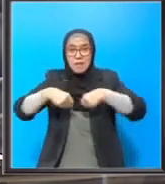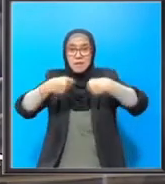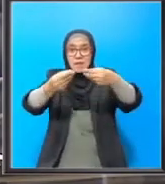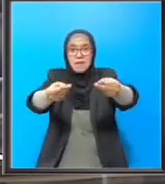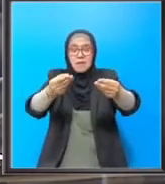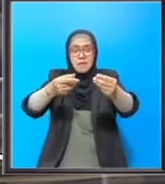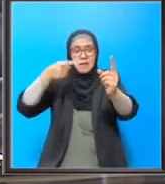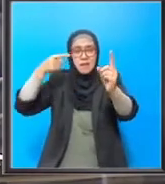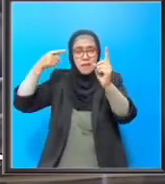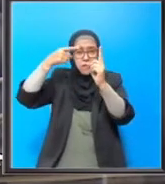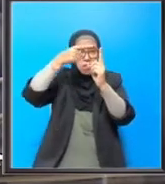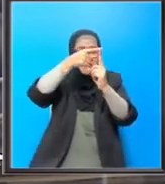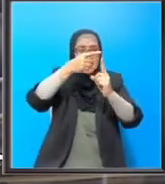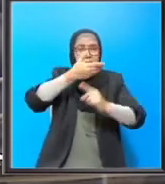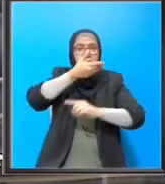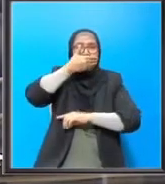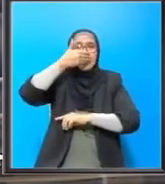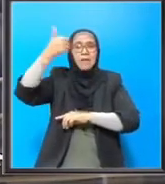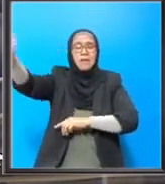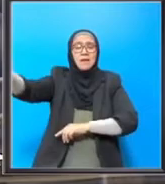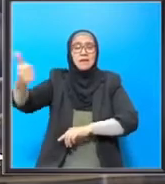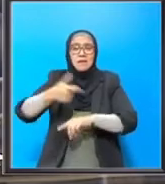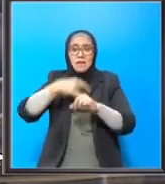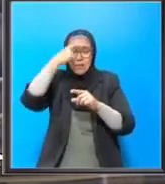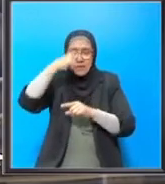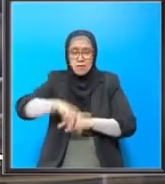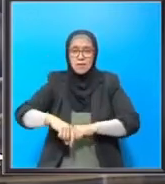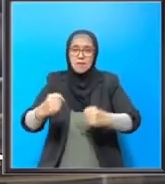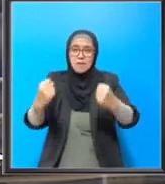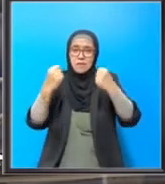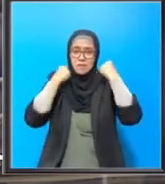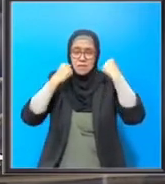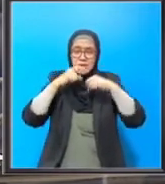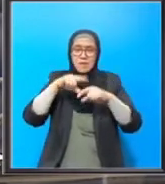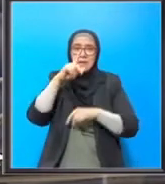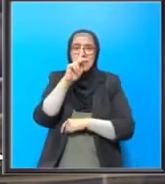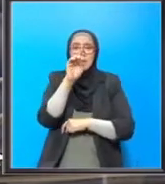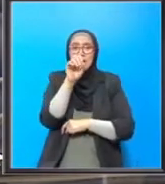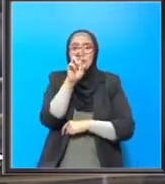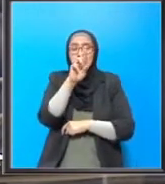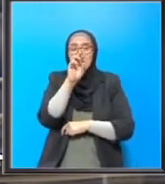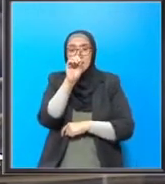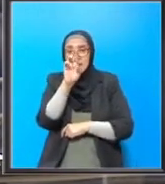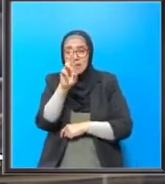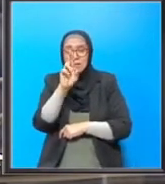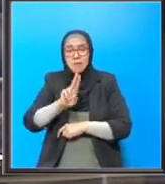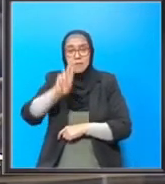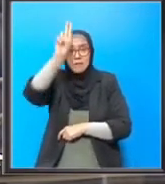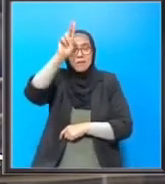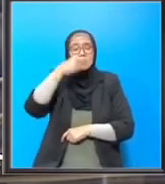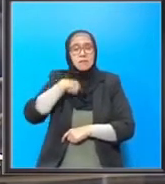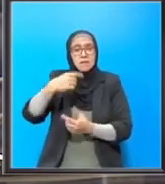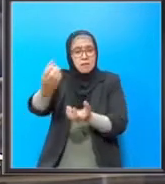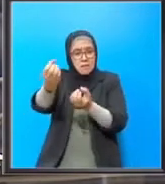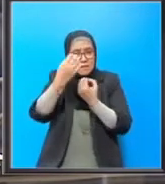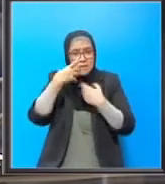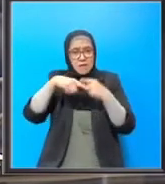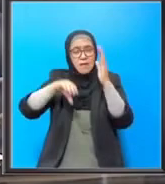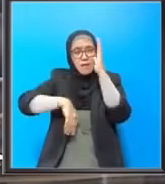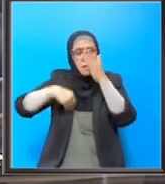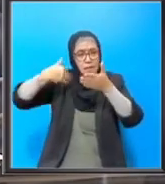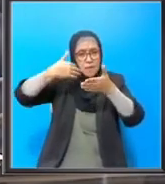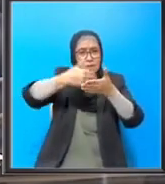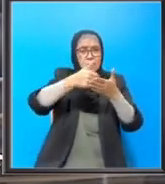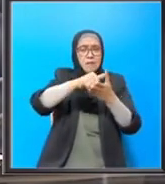6666666 komprehensif kearah mengukuhkan kode Utara yang saya dipahamkan hampir 30juta didanai